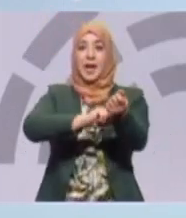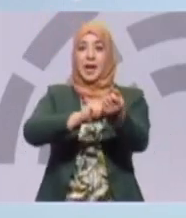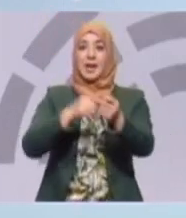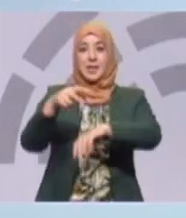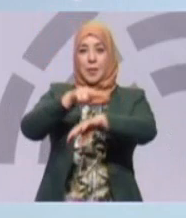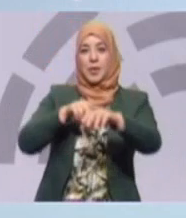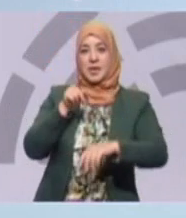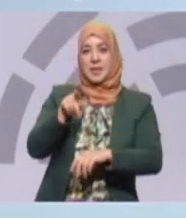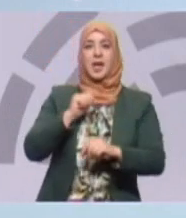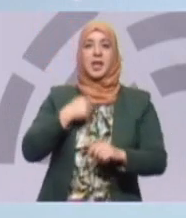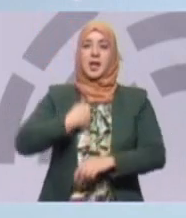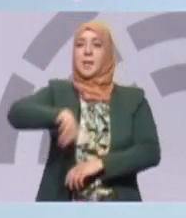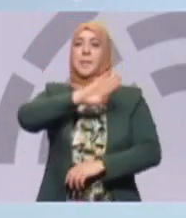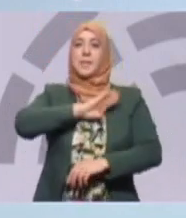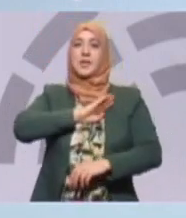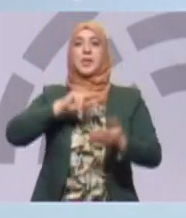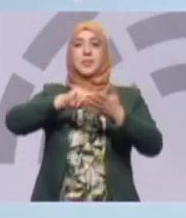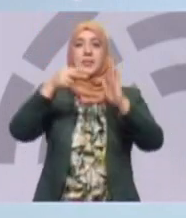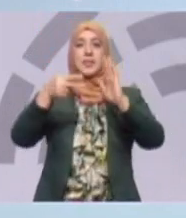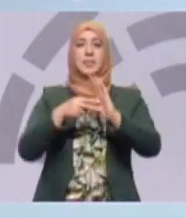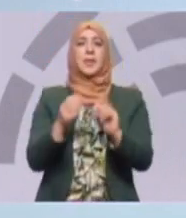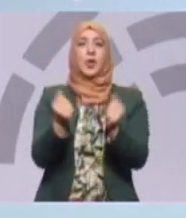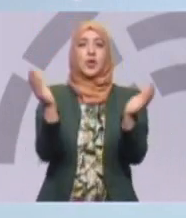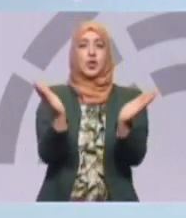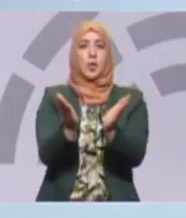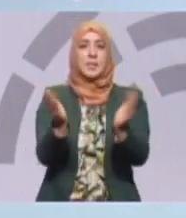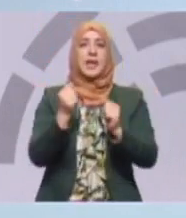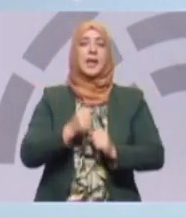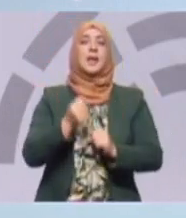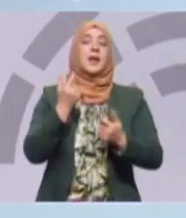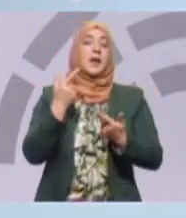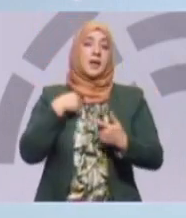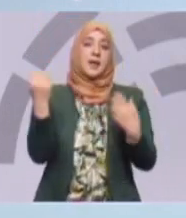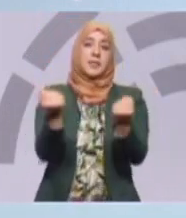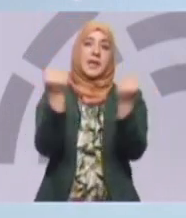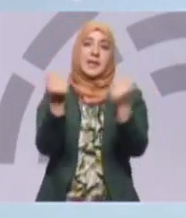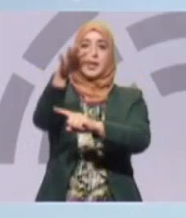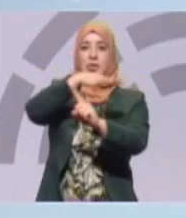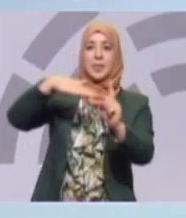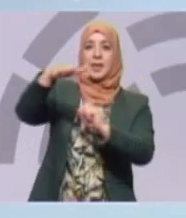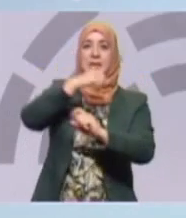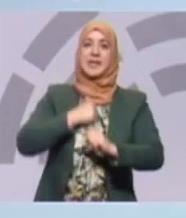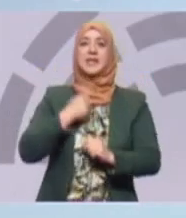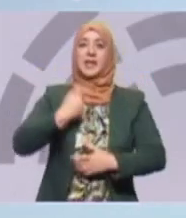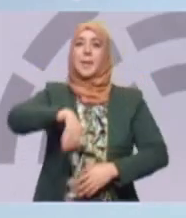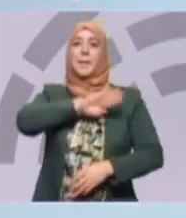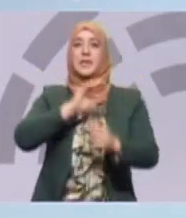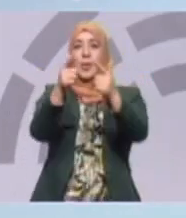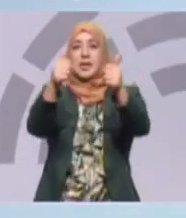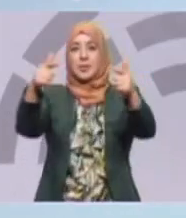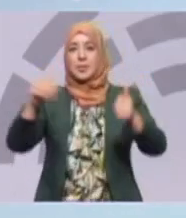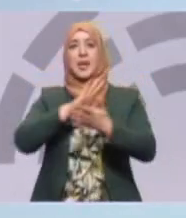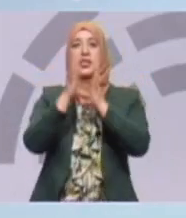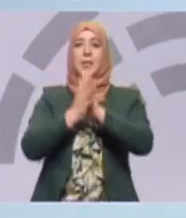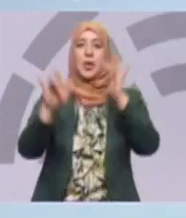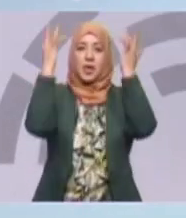مسؤول حاليا على المسرح الفنيه بمركز التوليد والطب الولدان ناشط المجتمع المدني تحملت عده مسؤوليات جمعياتيه